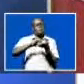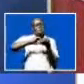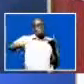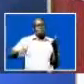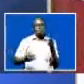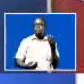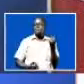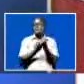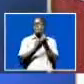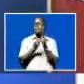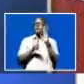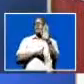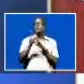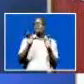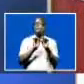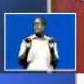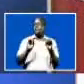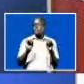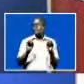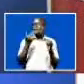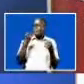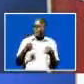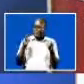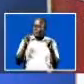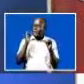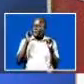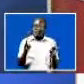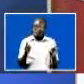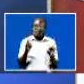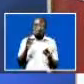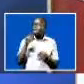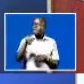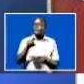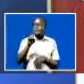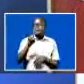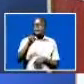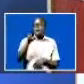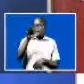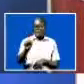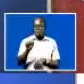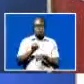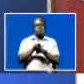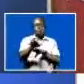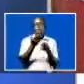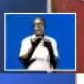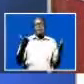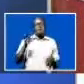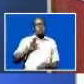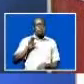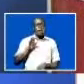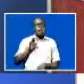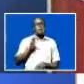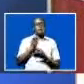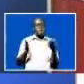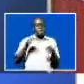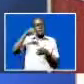hazitaleta maendeleo yoyote. Naam. Wajaribu hata kama pengine ni hiyo DNA umesema iko ndani yao, ni chembe iliyo